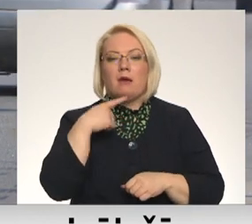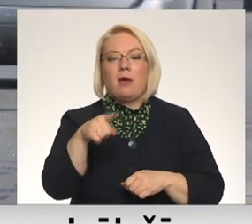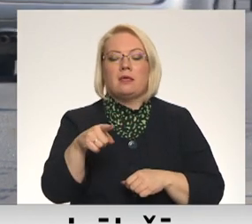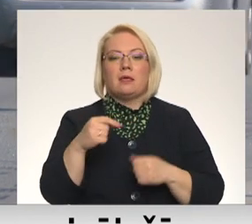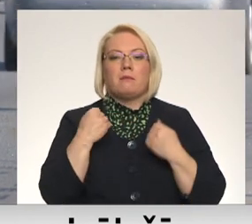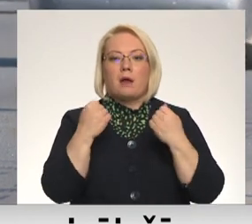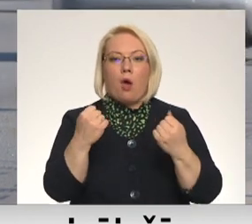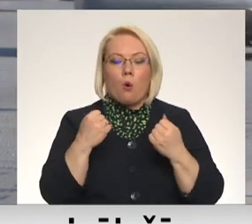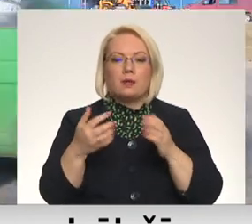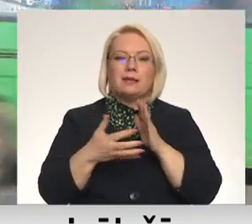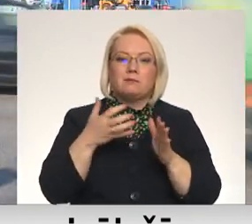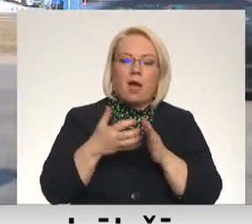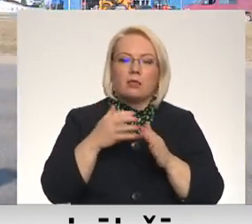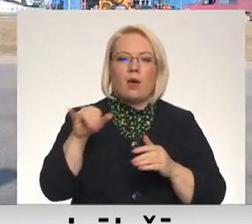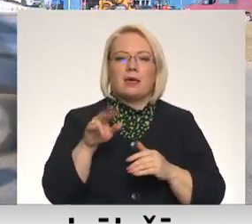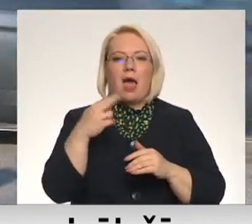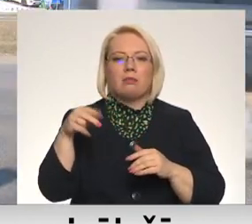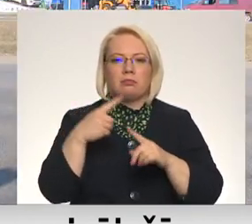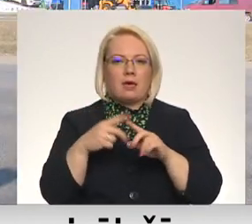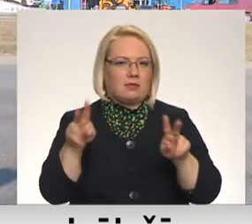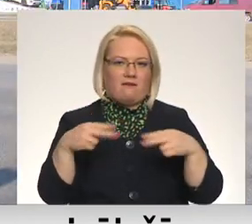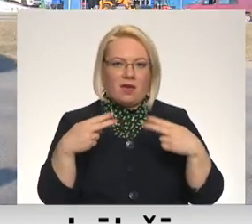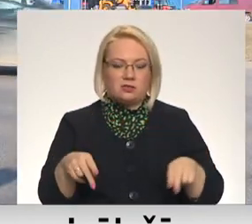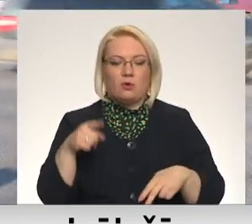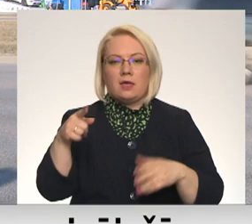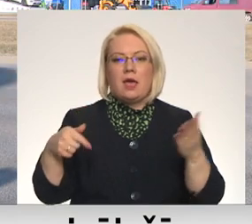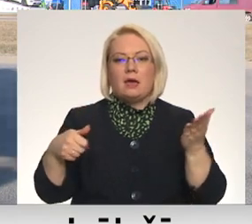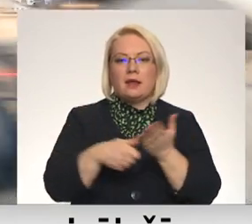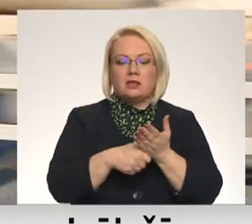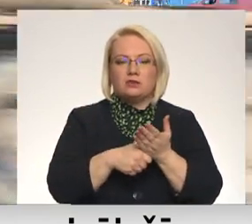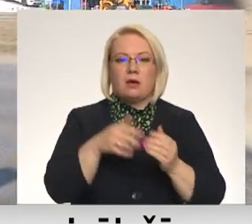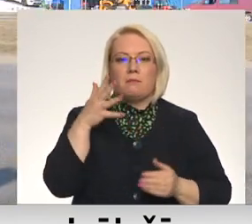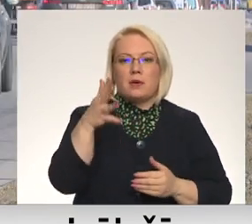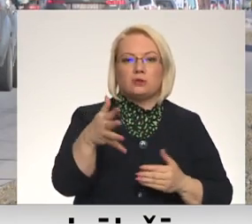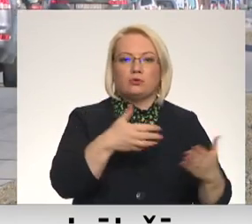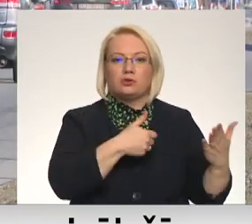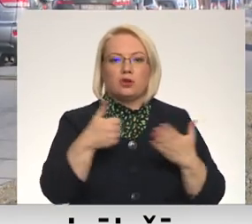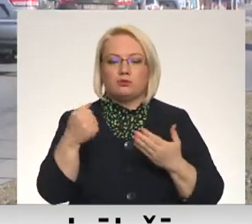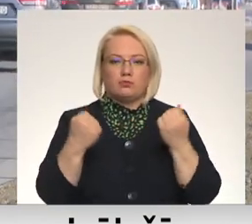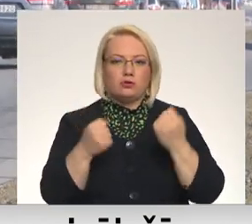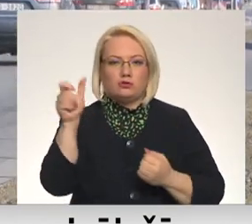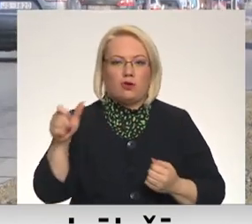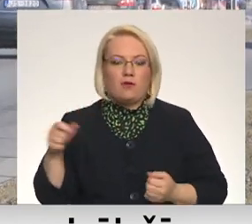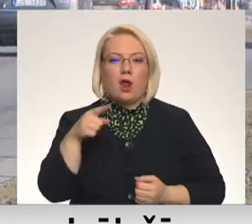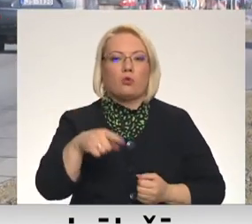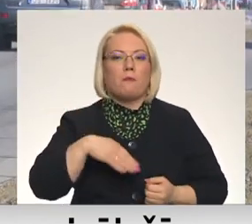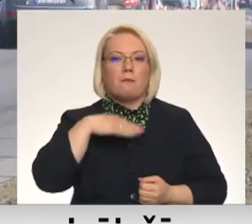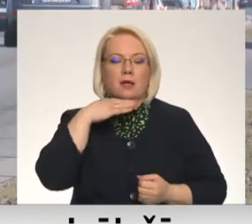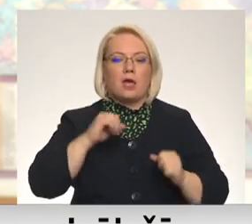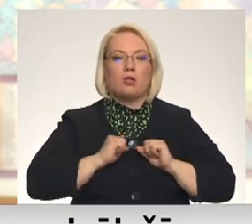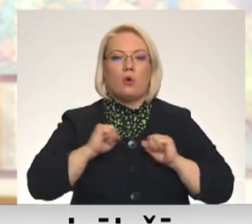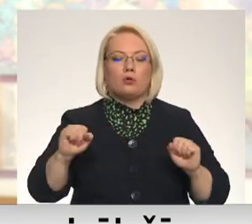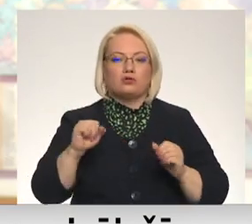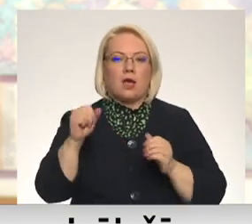laikā nevajadzētu kāpt. Vadītāju reģistrā esot vairāk nekā 5600 vadītāju, un ar šo skaitu pietiekot, lai nodrošinātu